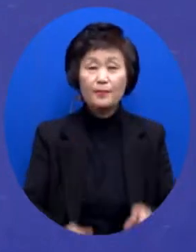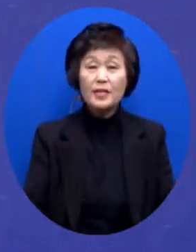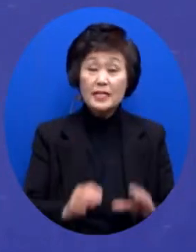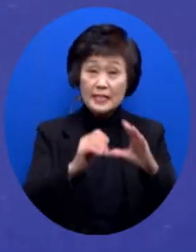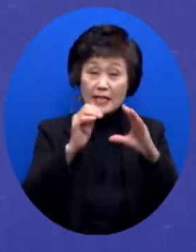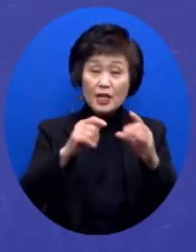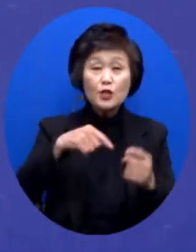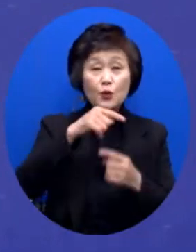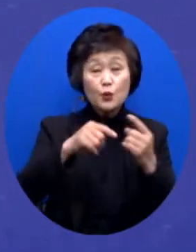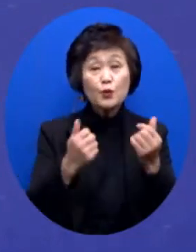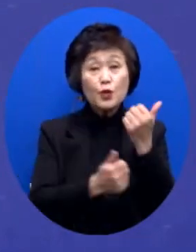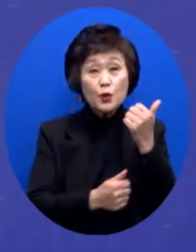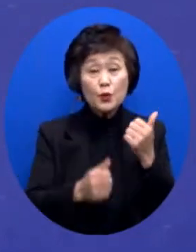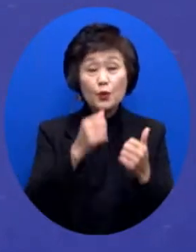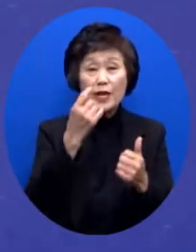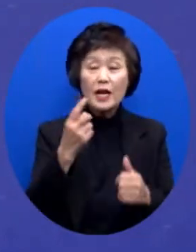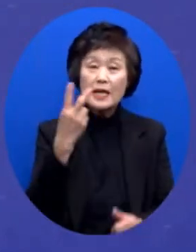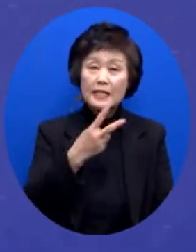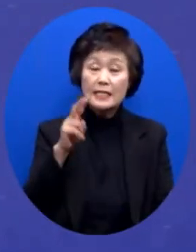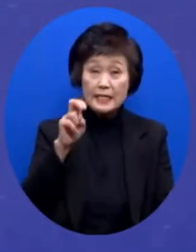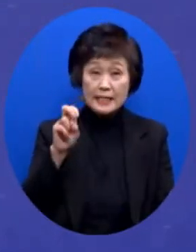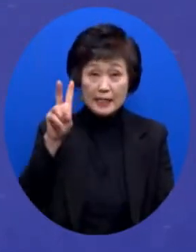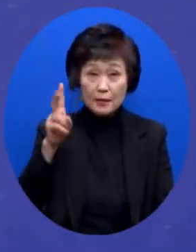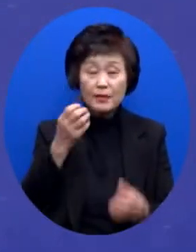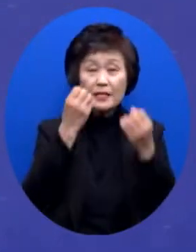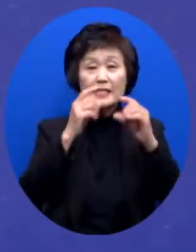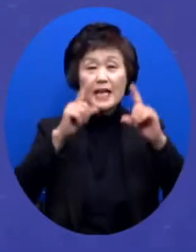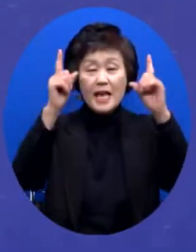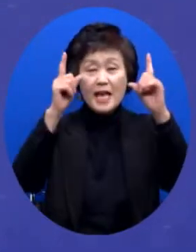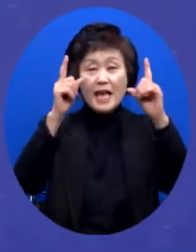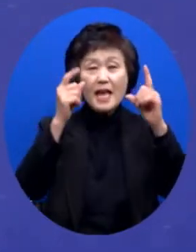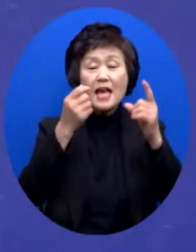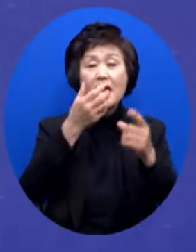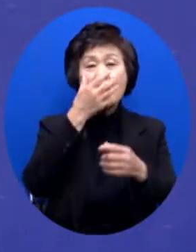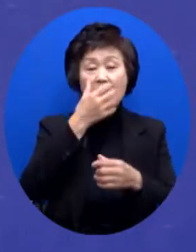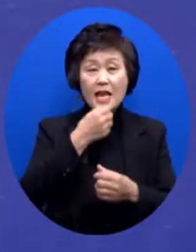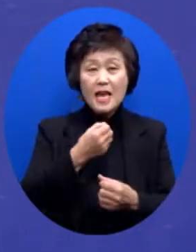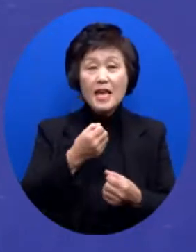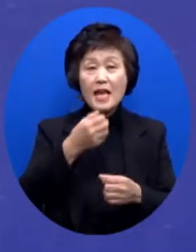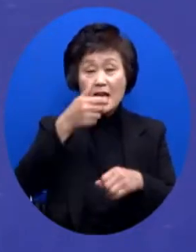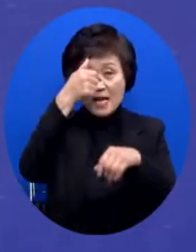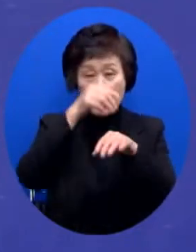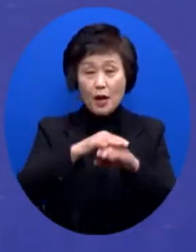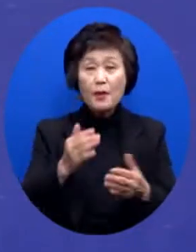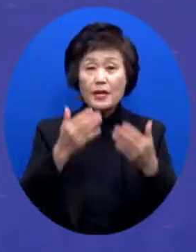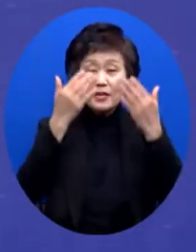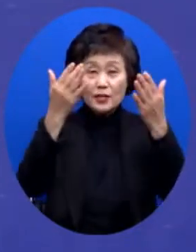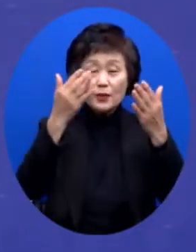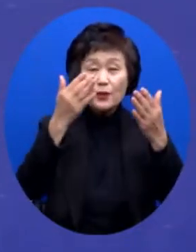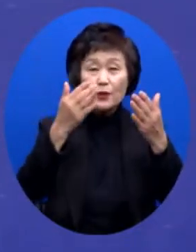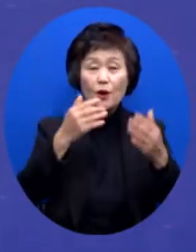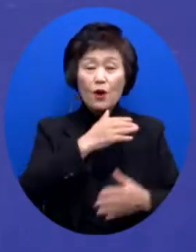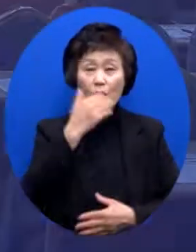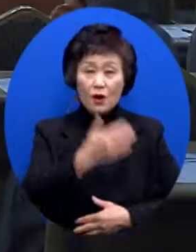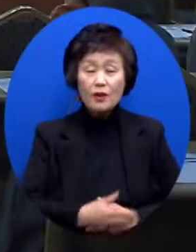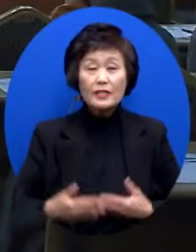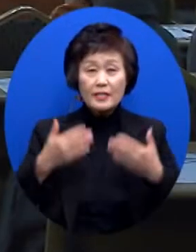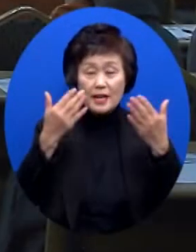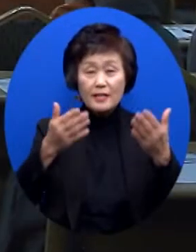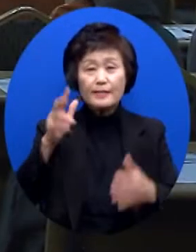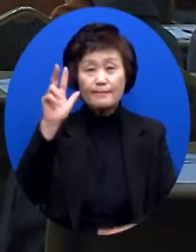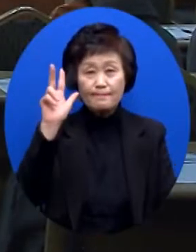CTS 운영위원회가 2022 신년 인사회를 열고 한해 동안 헌신과 봉사할 것을 다짐했습니다.